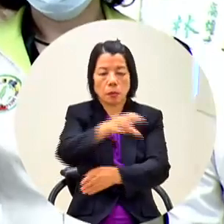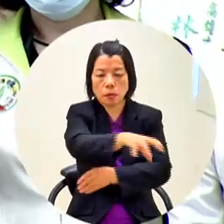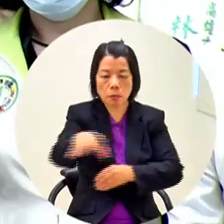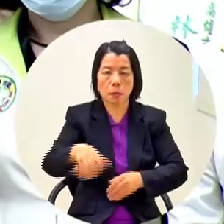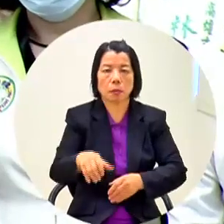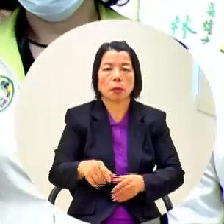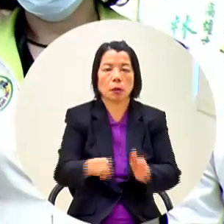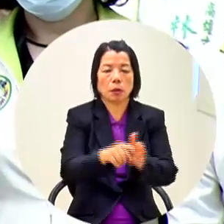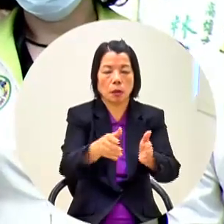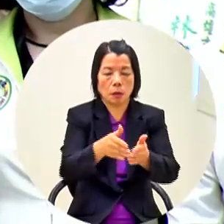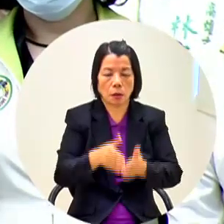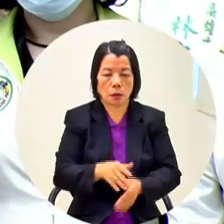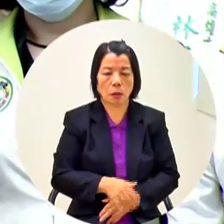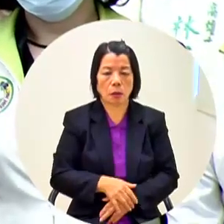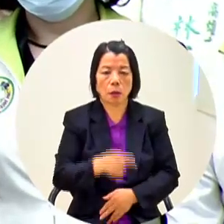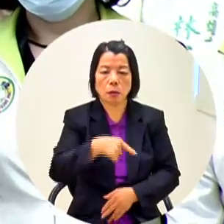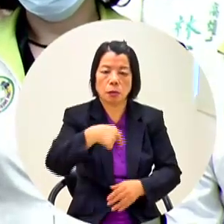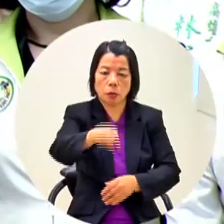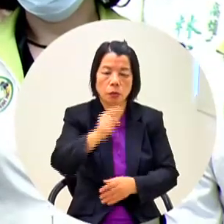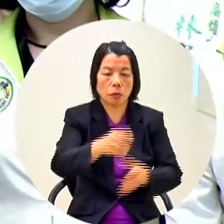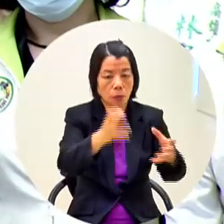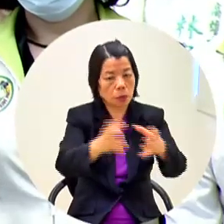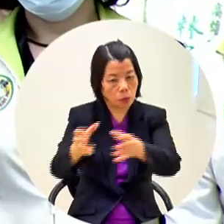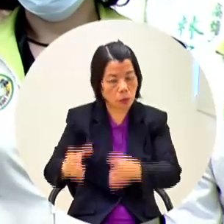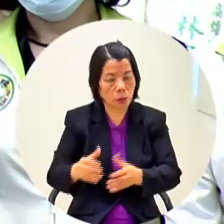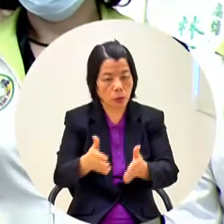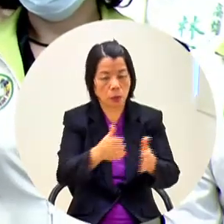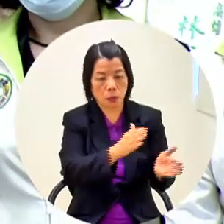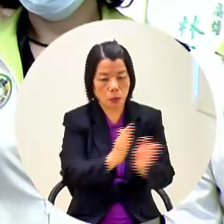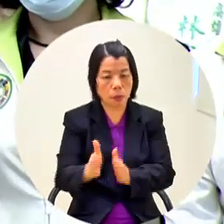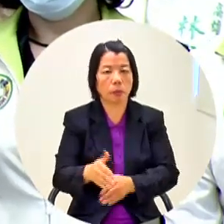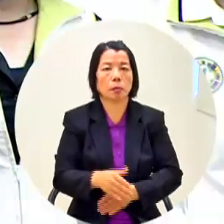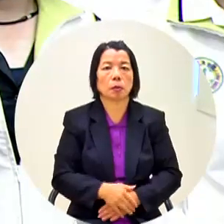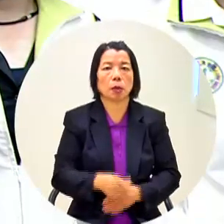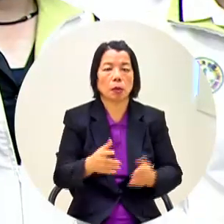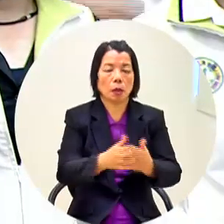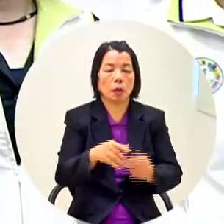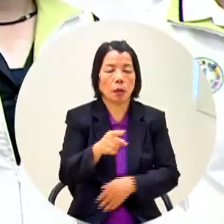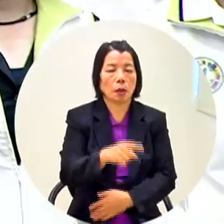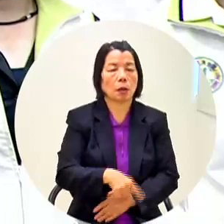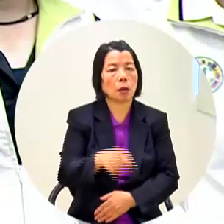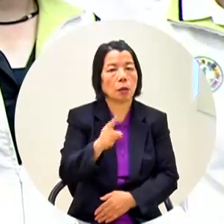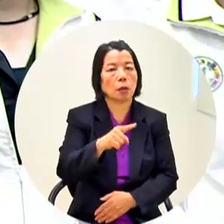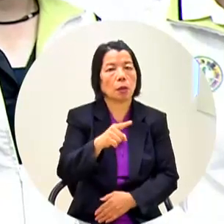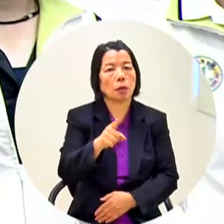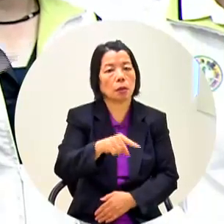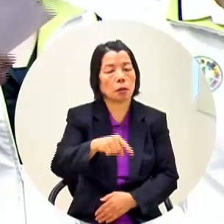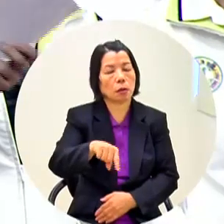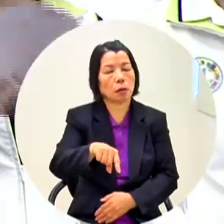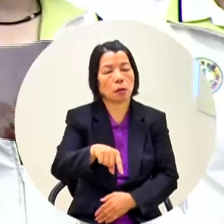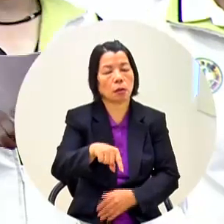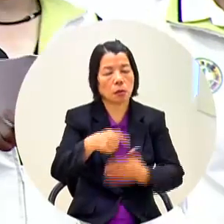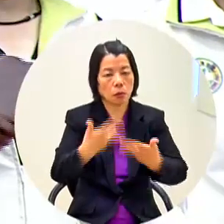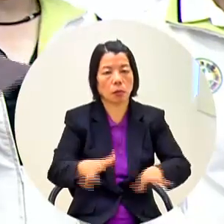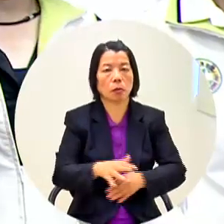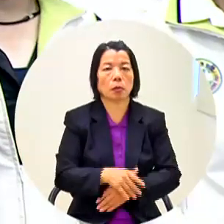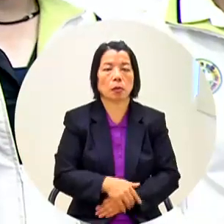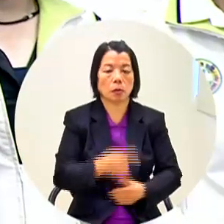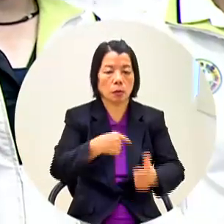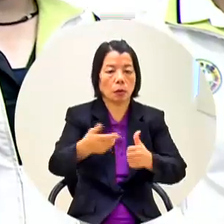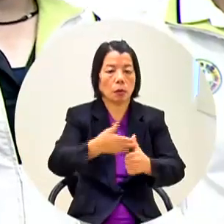希望赶快去出借一些投开票所。4月22号，1513个， 但是后来呢，教育